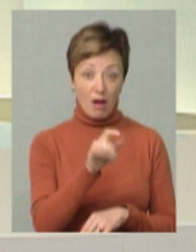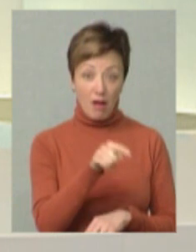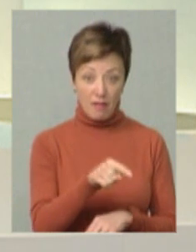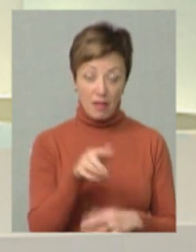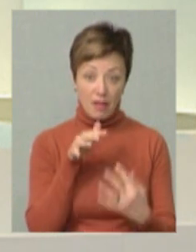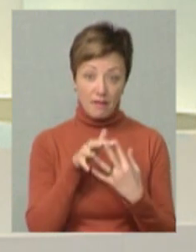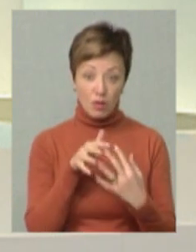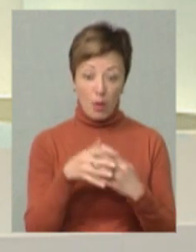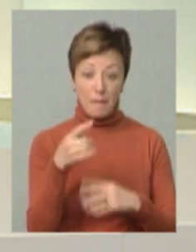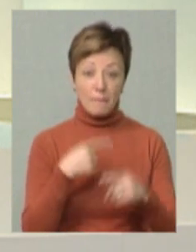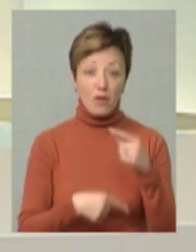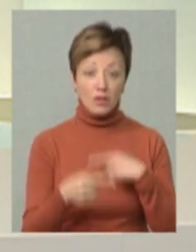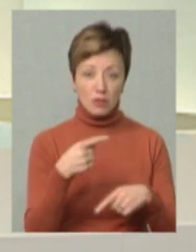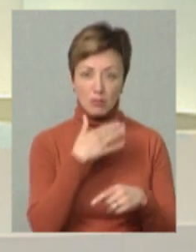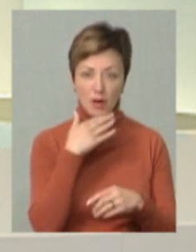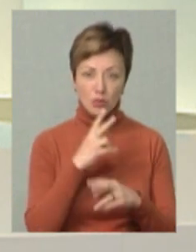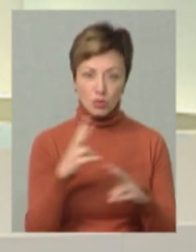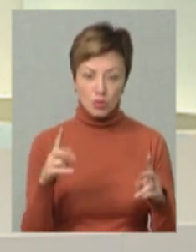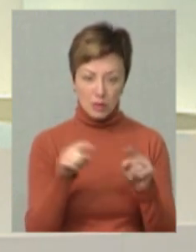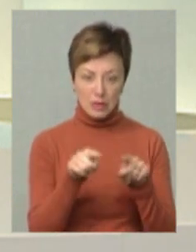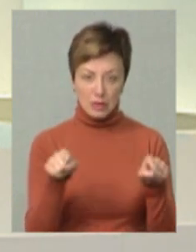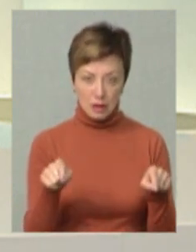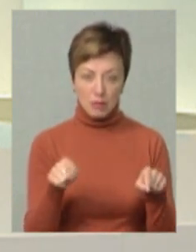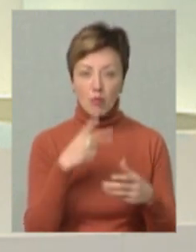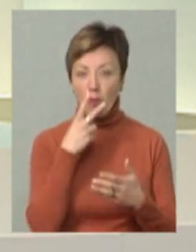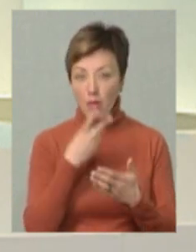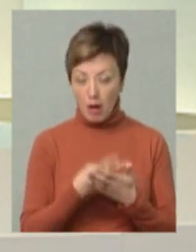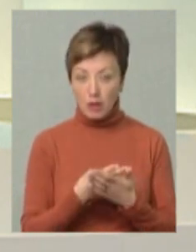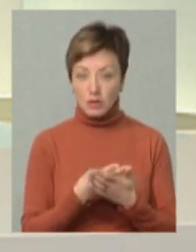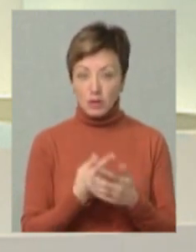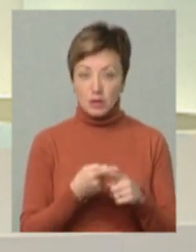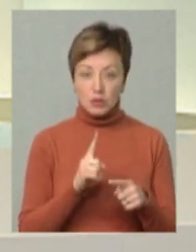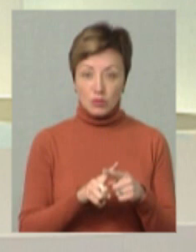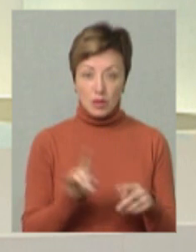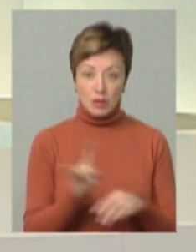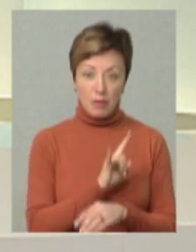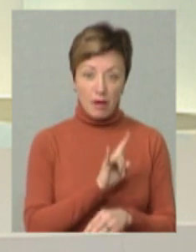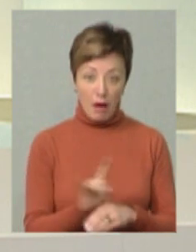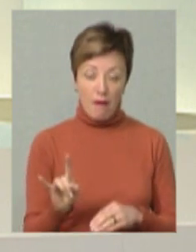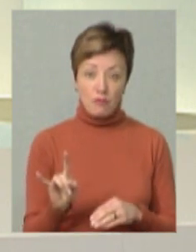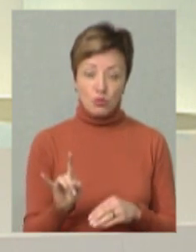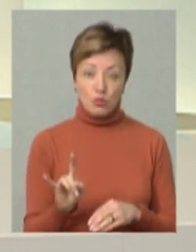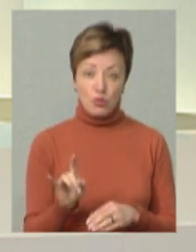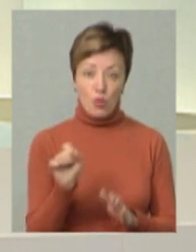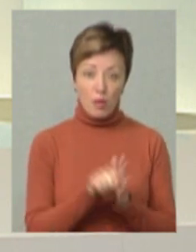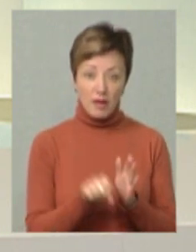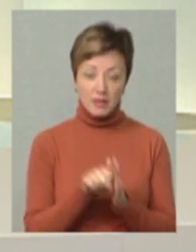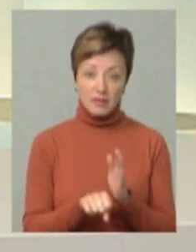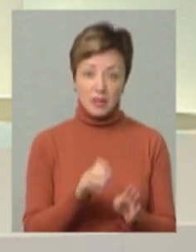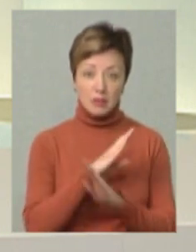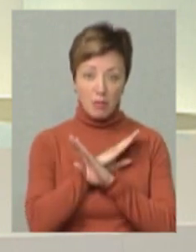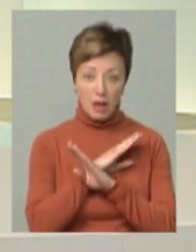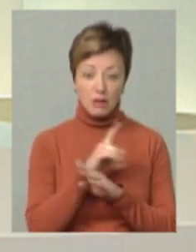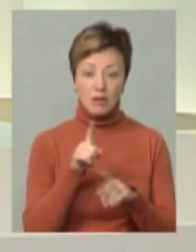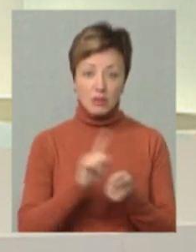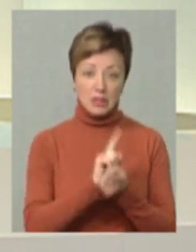на війну. Повертаючись назад, багато хто з них, побачивши цю неправду, вбивства і смерть,